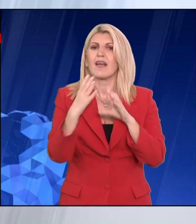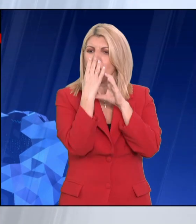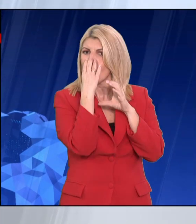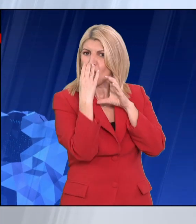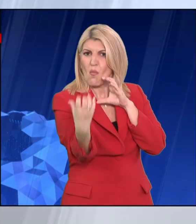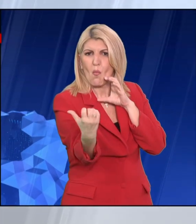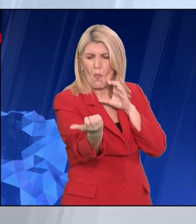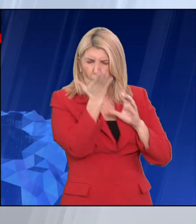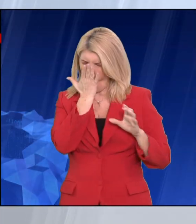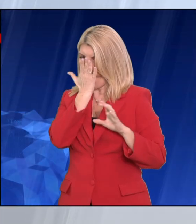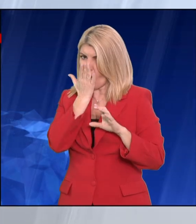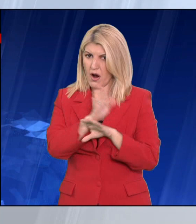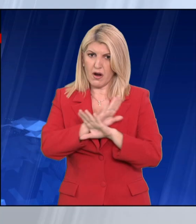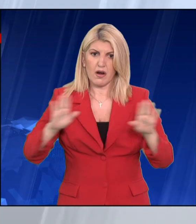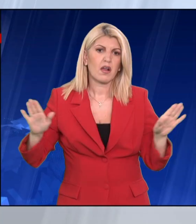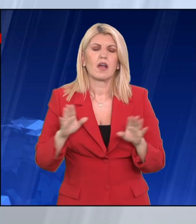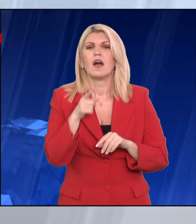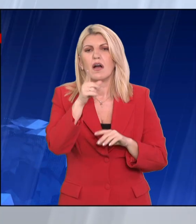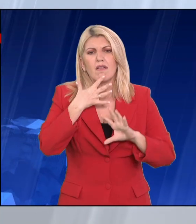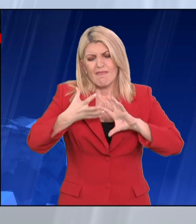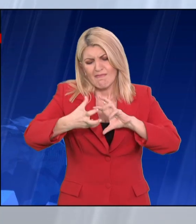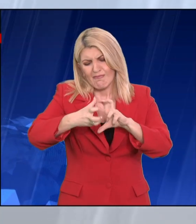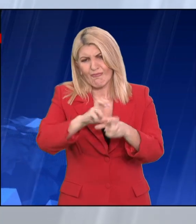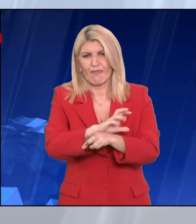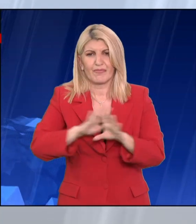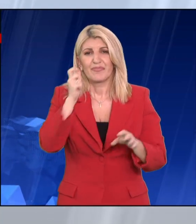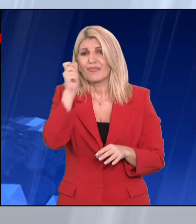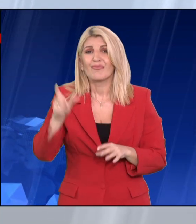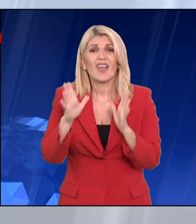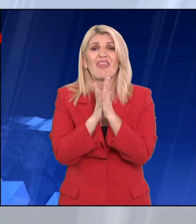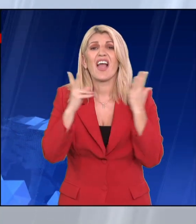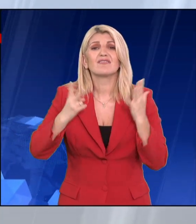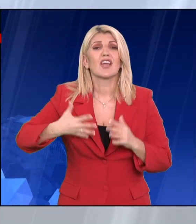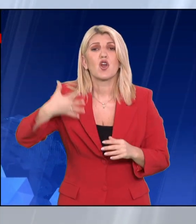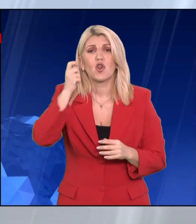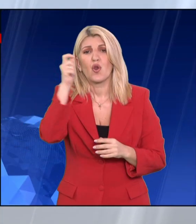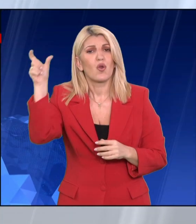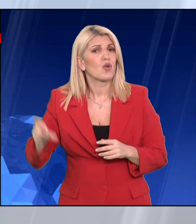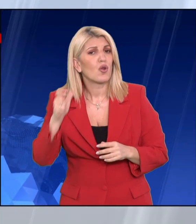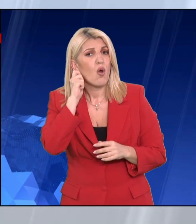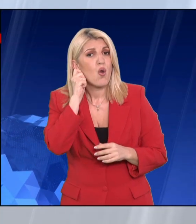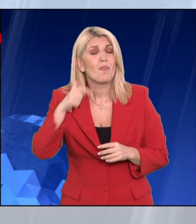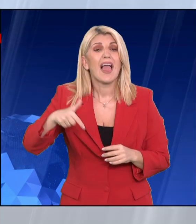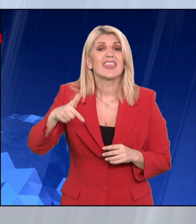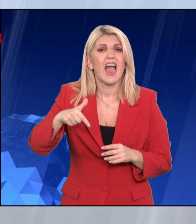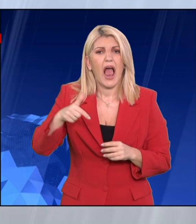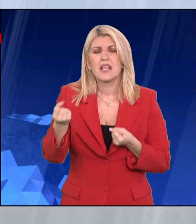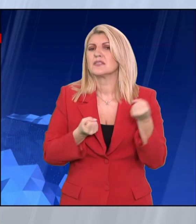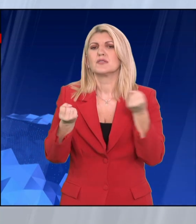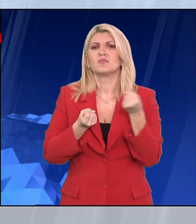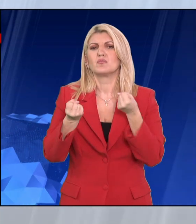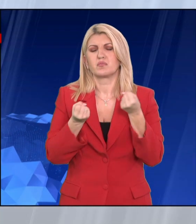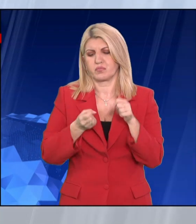σιδερικών. Ο 18χρονος Γιάννης, οδηγός του μοιραίου Citroën, έχασε για άγνωστο λόγο τον έλεγχο του αυτοκινήτου επί της οδού αναπαύσεως